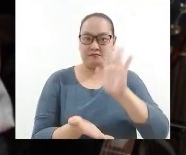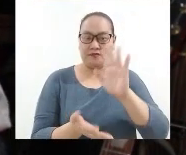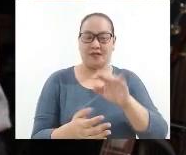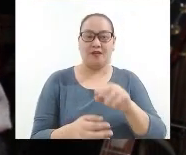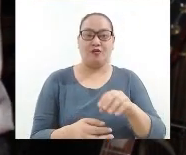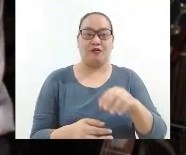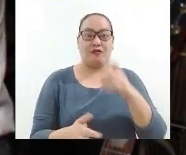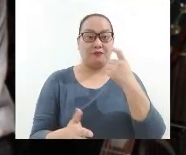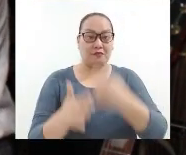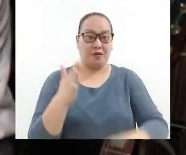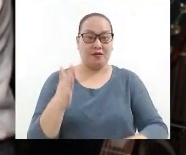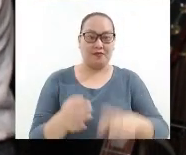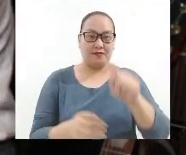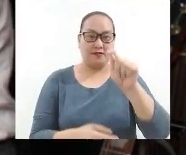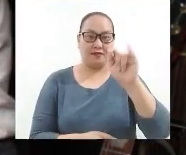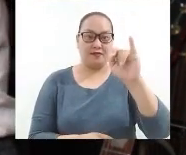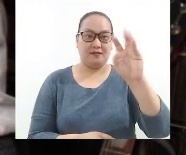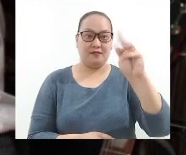timbre.